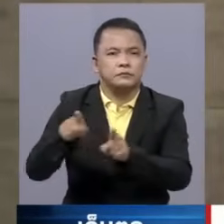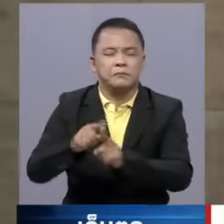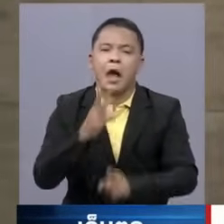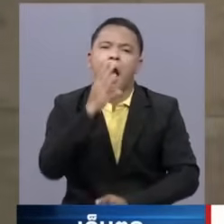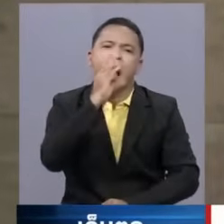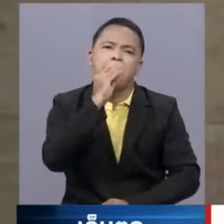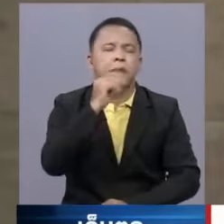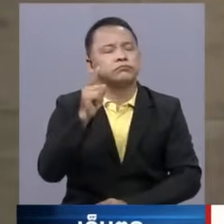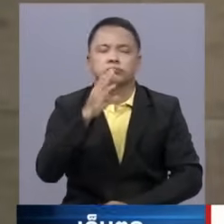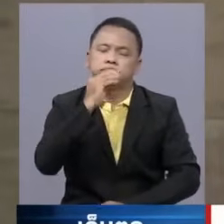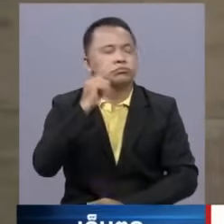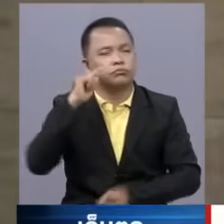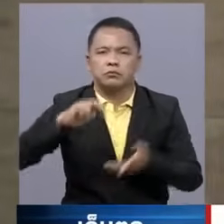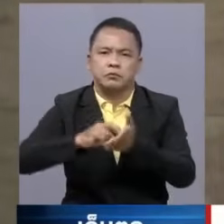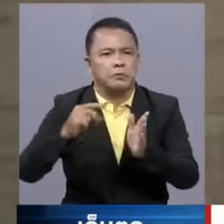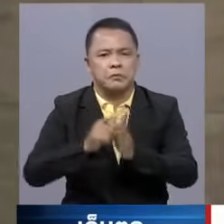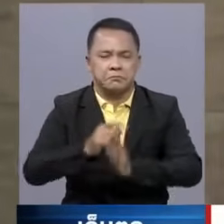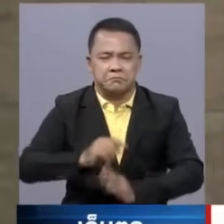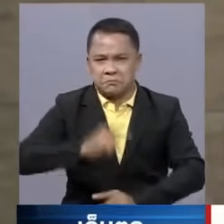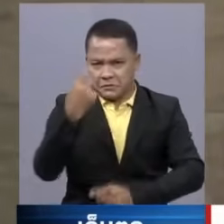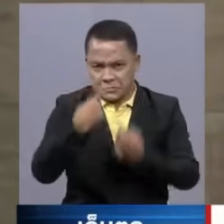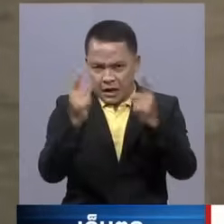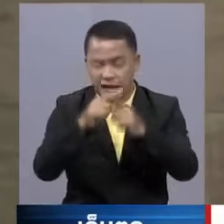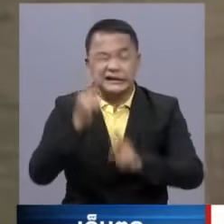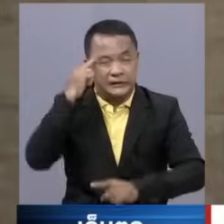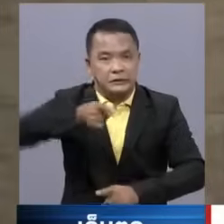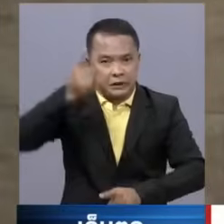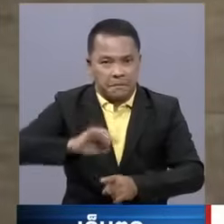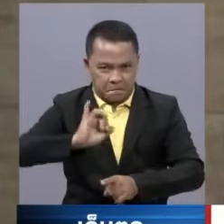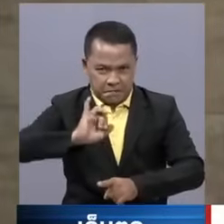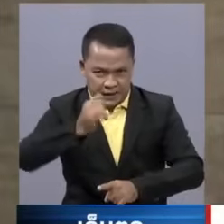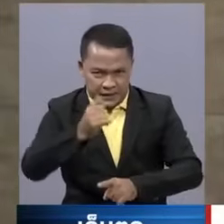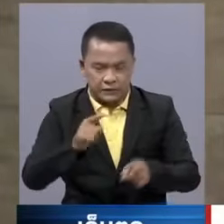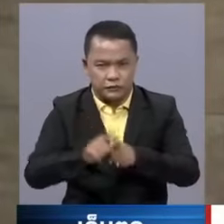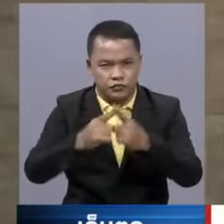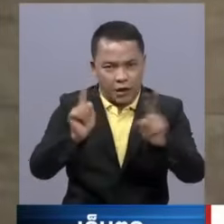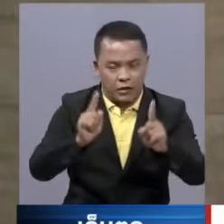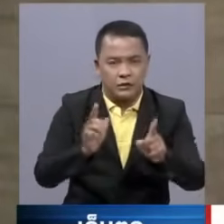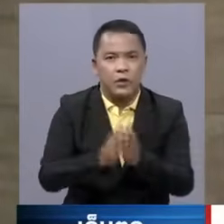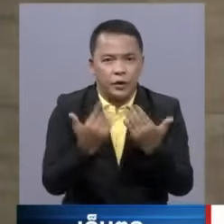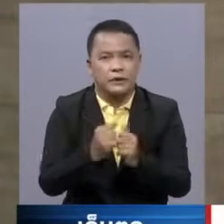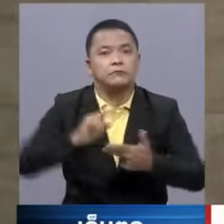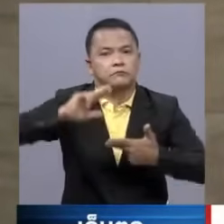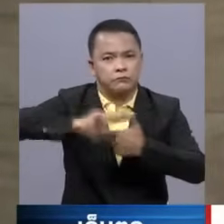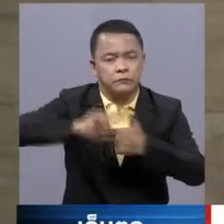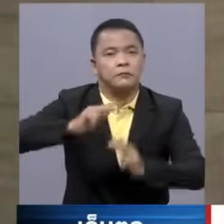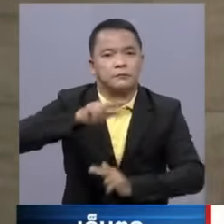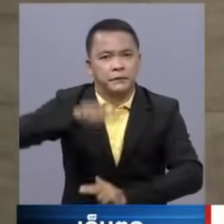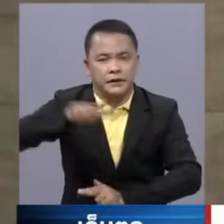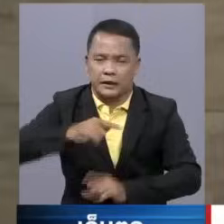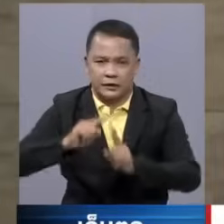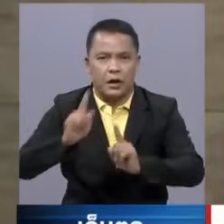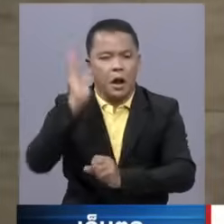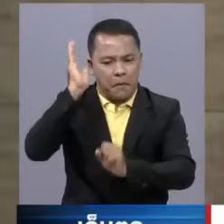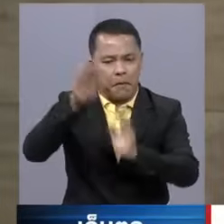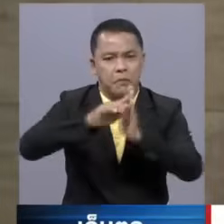ปากเปล่าทำให้สิ่งที่เห็นอาจไม่ใช่สิ่งที่ใช่อาจไม่เห็นรวมถึงขณะนี้พลังประชารัฐและเพื่อไทยก็ไม่